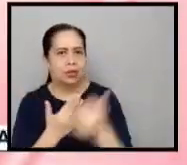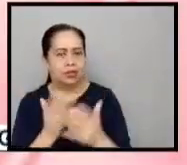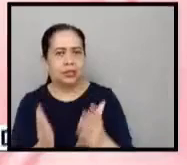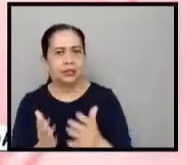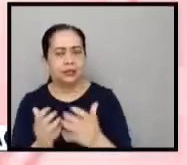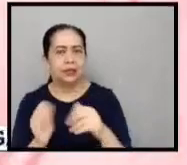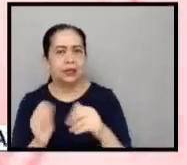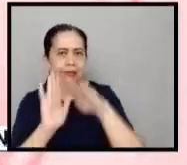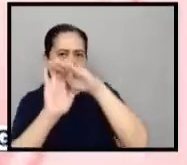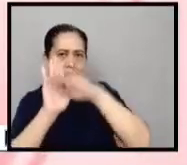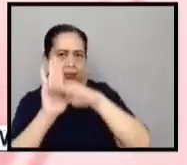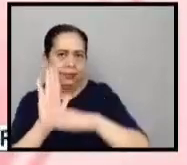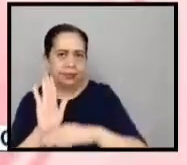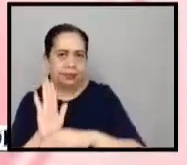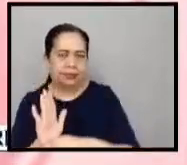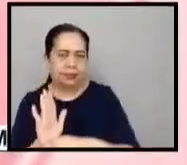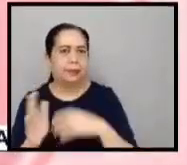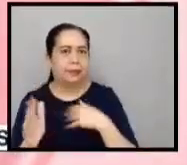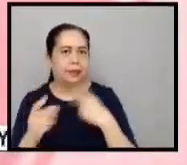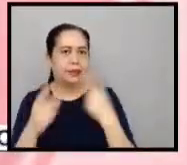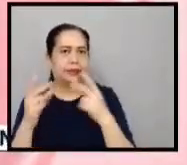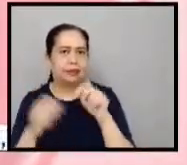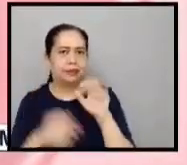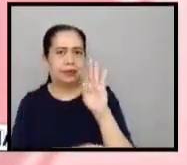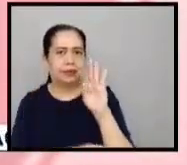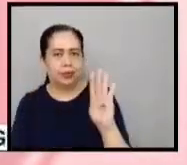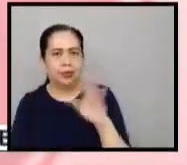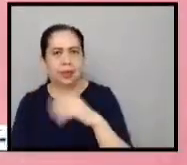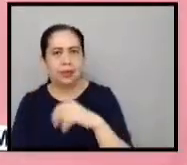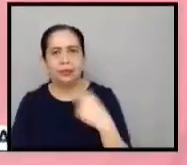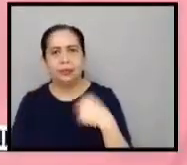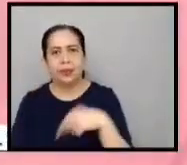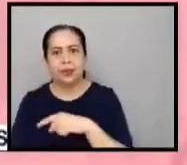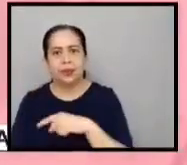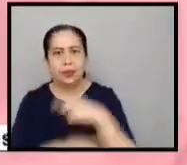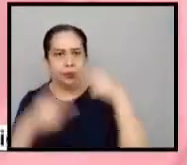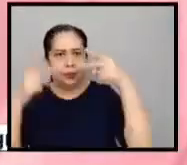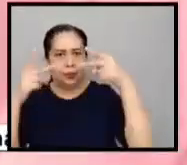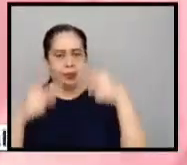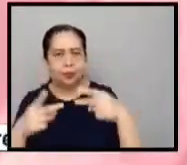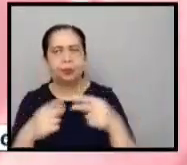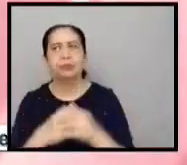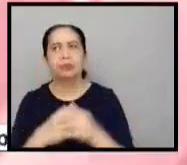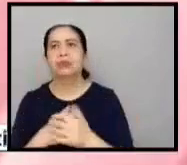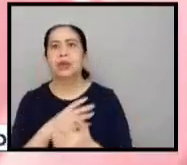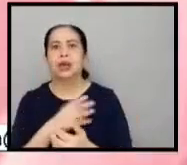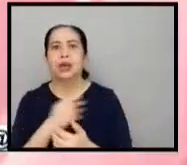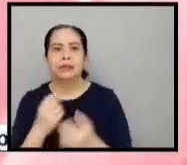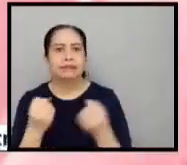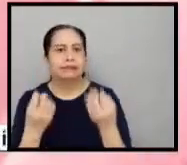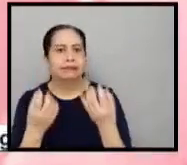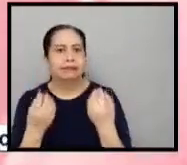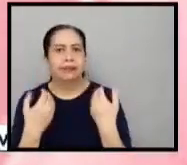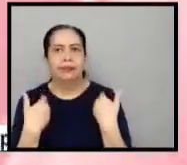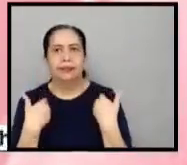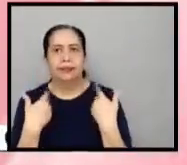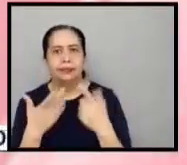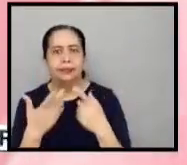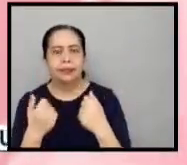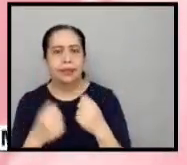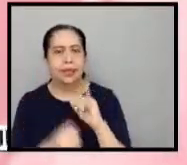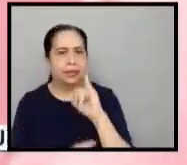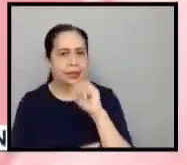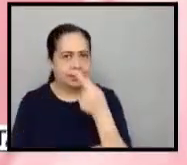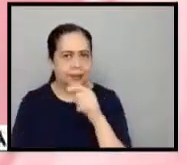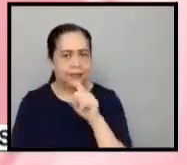And visit nyo lang po ang aming Facebook page, ang aming web page. And meron din po kaming Insta and